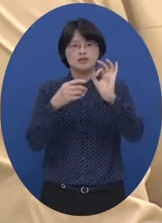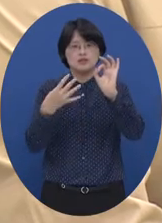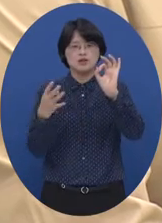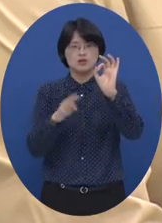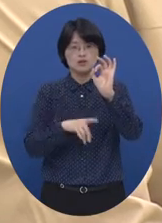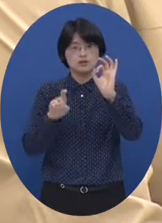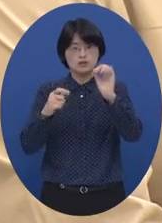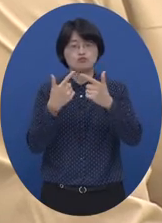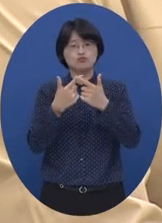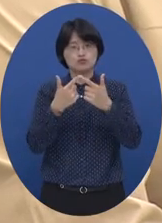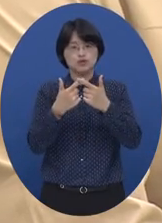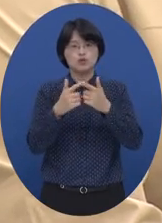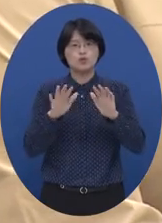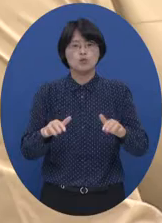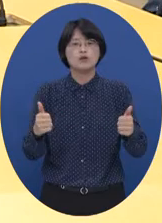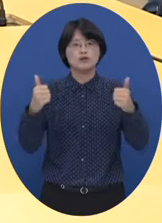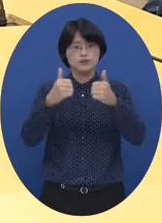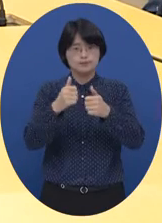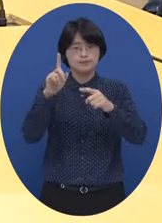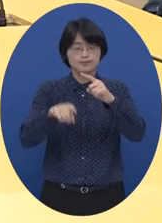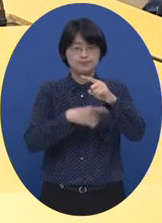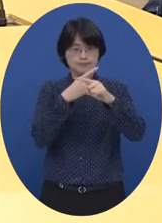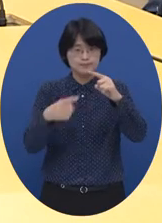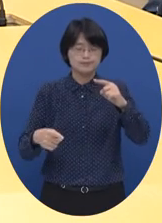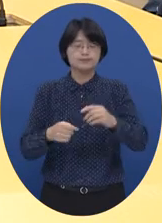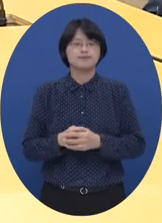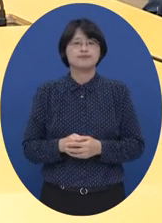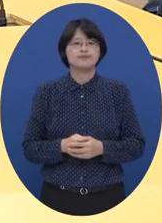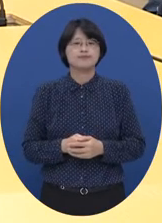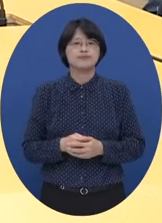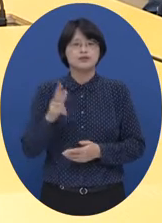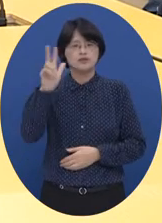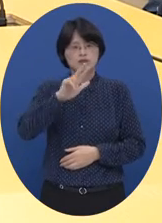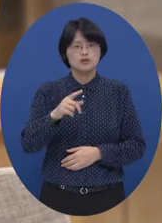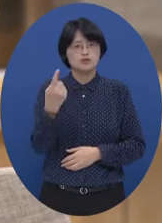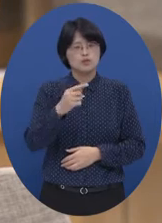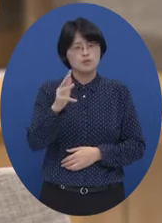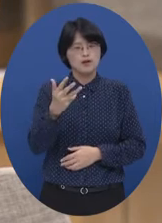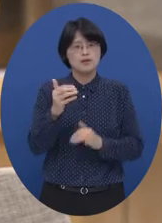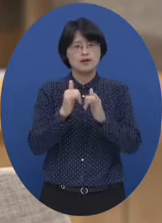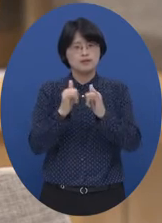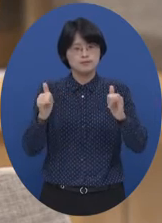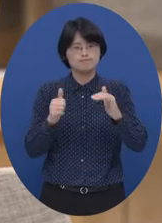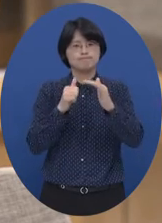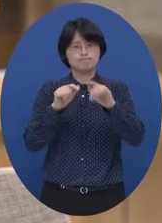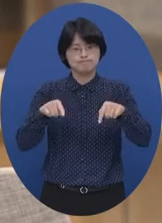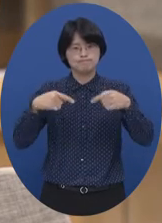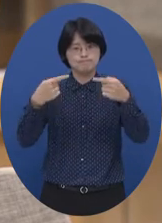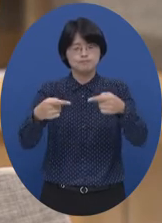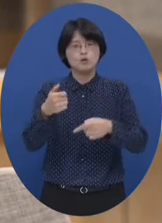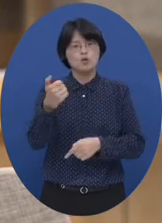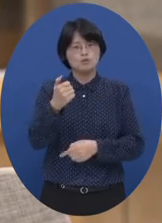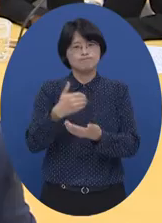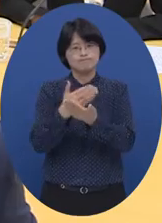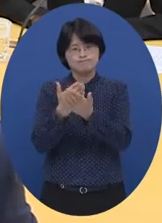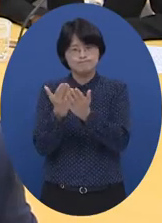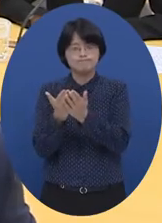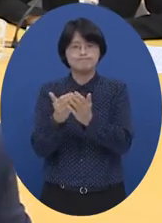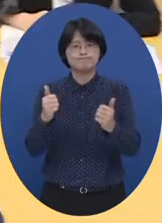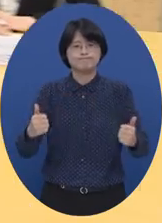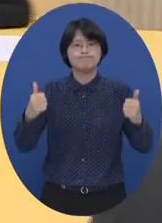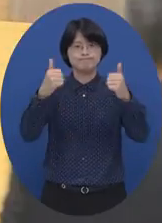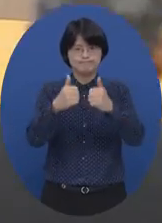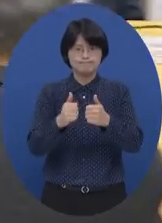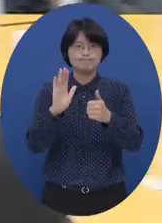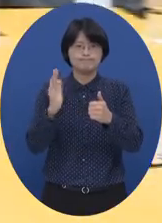4일부터 11일까지 부산에서 열리는 이번 전국 기능경기대회 는 전국 1800여 명 의 선수가 참가해 50개